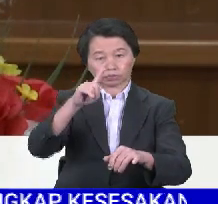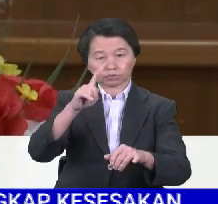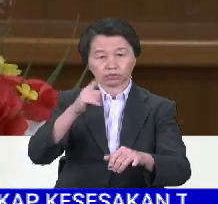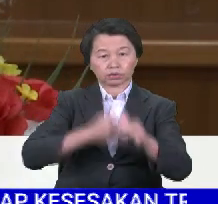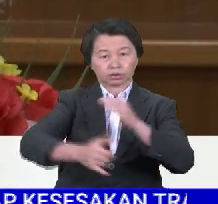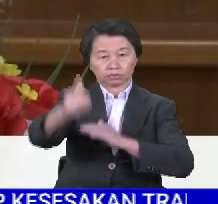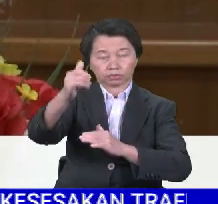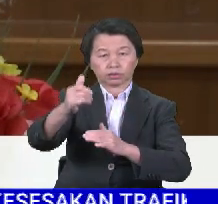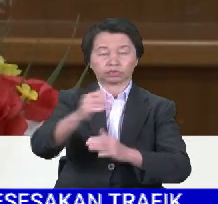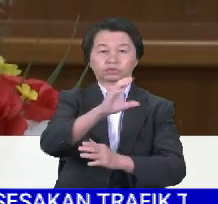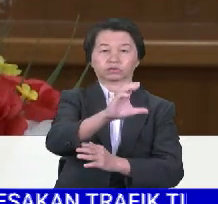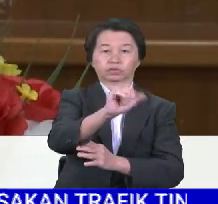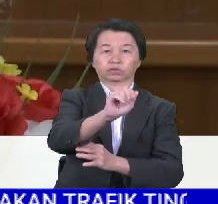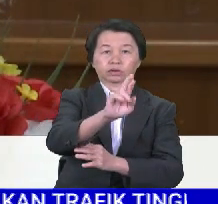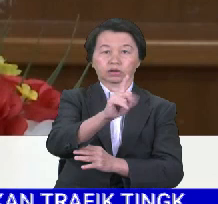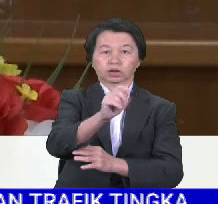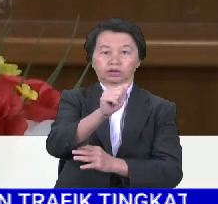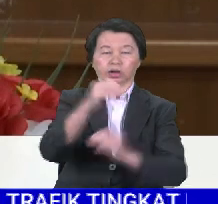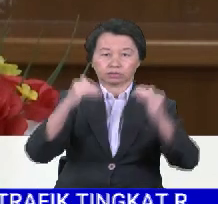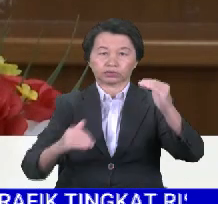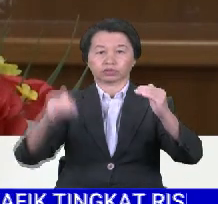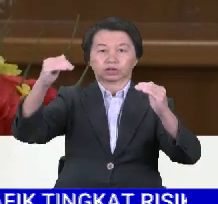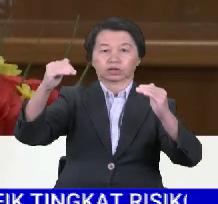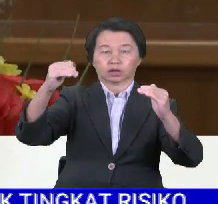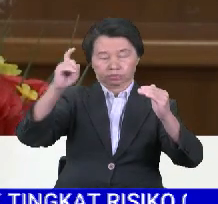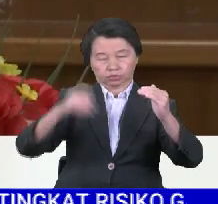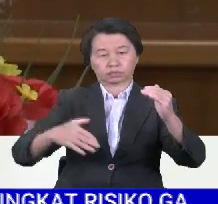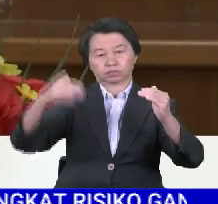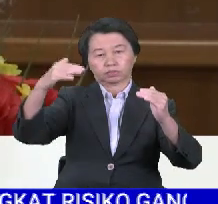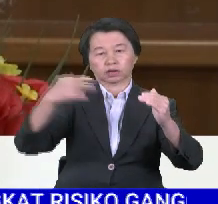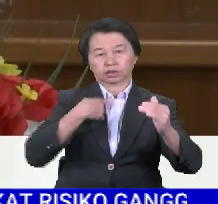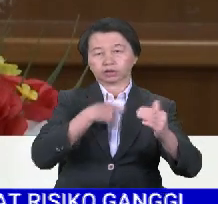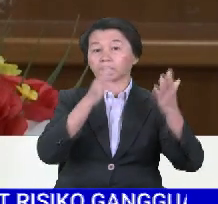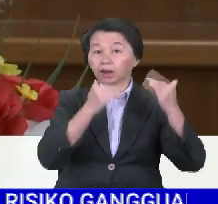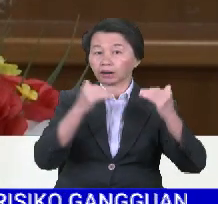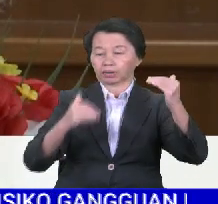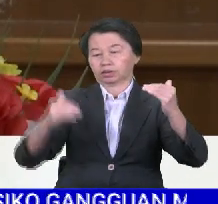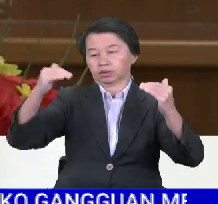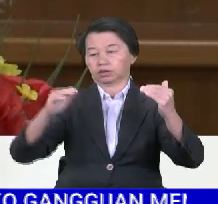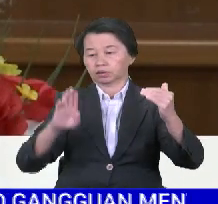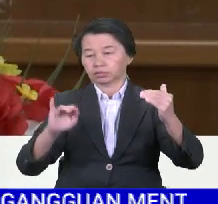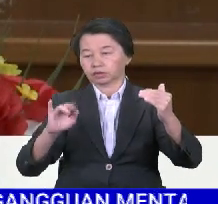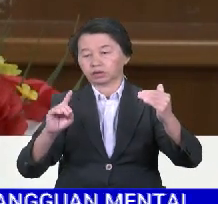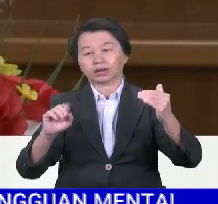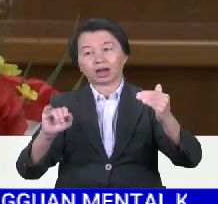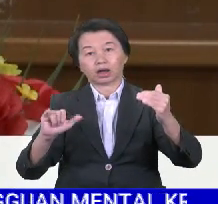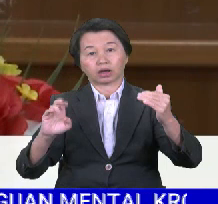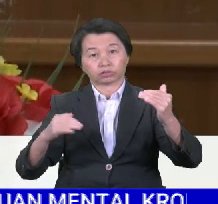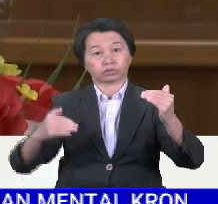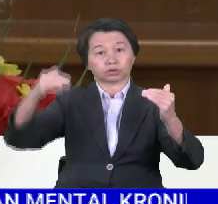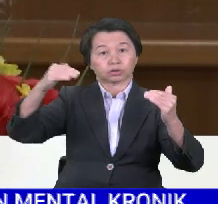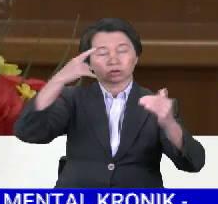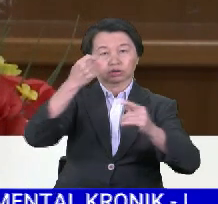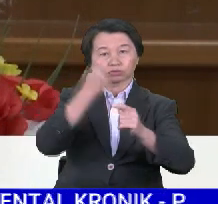masuk ke dalam carta ini ditingkatkan. Itu yang menjadi harapan kita dengan tujuan untuk